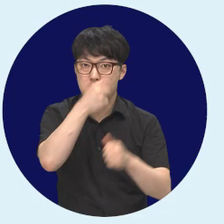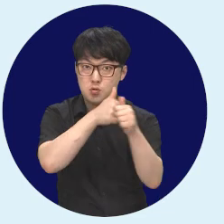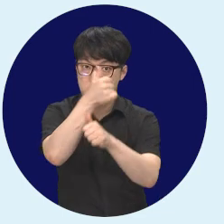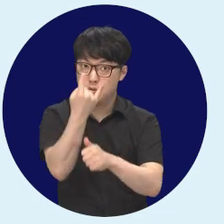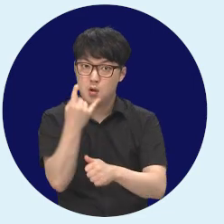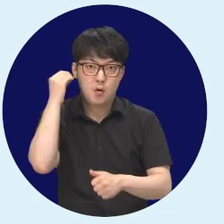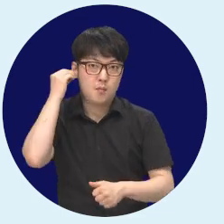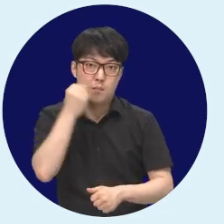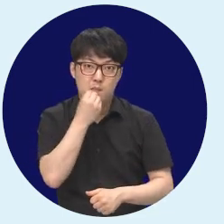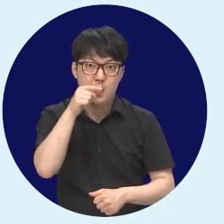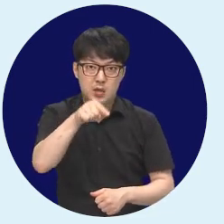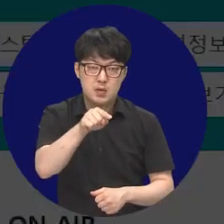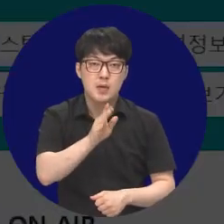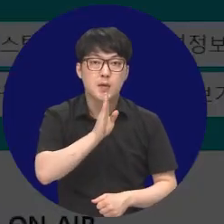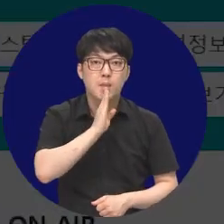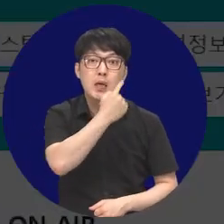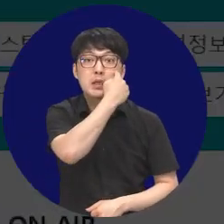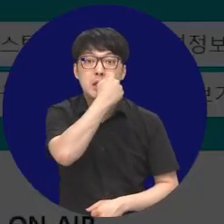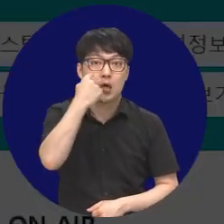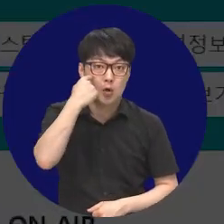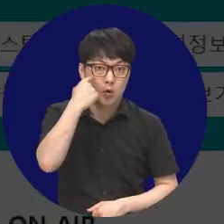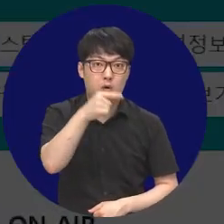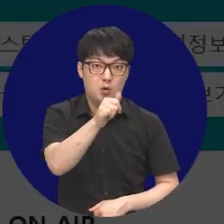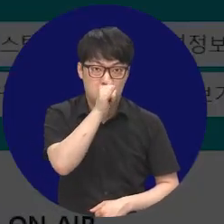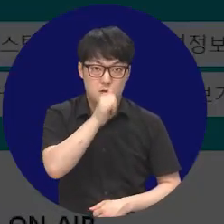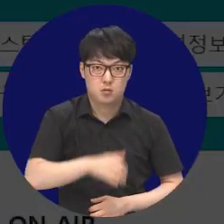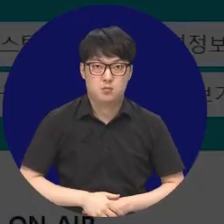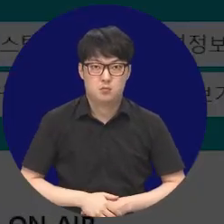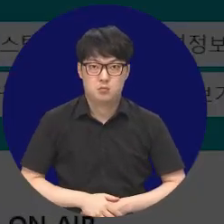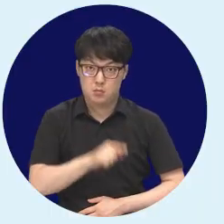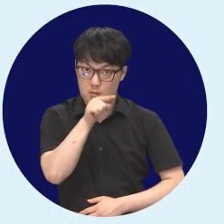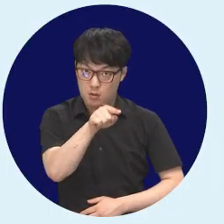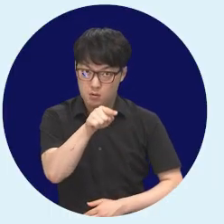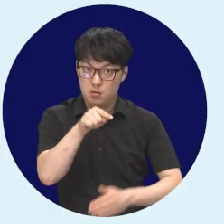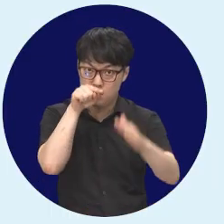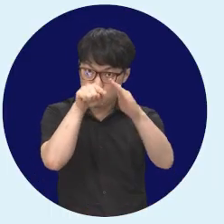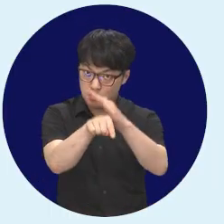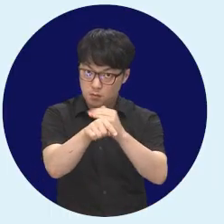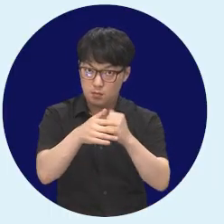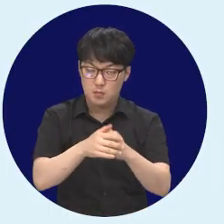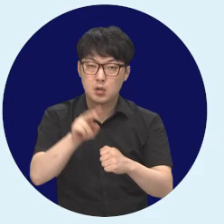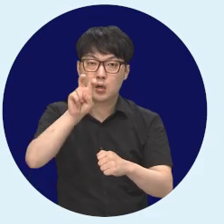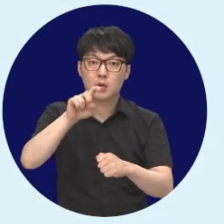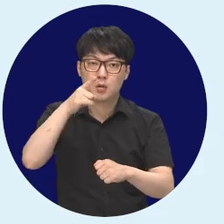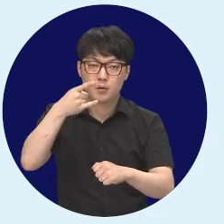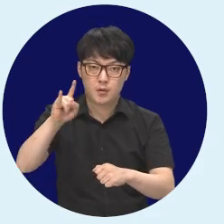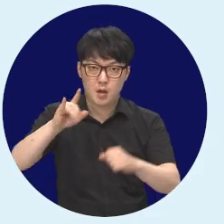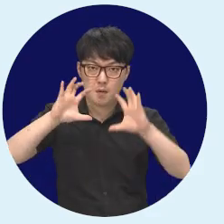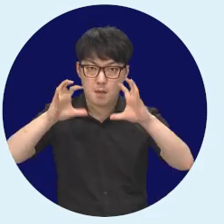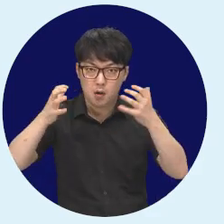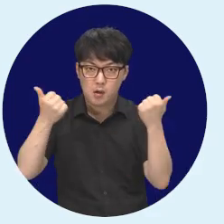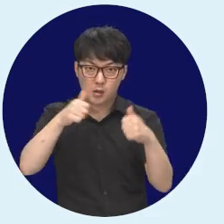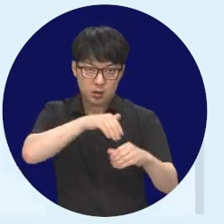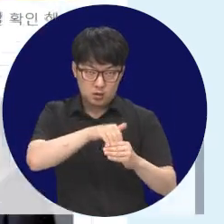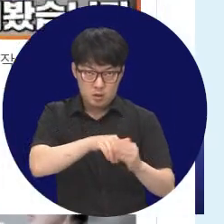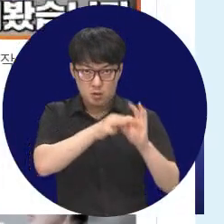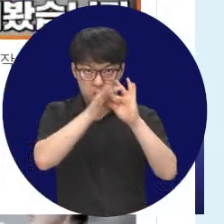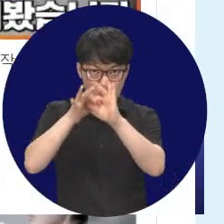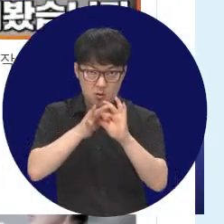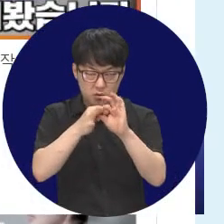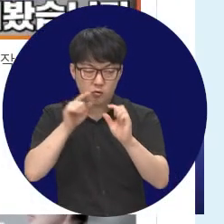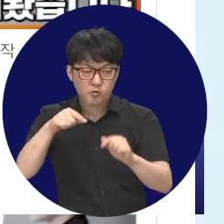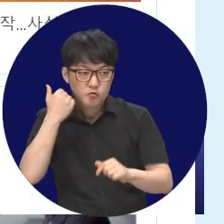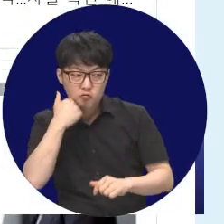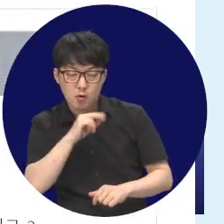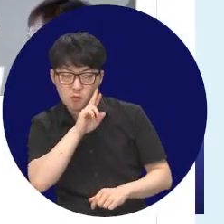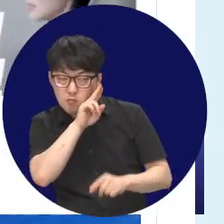중앙선거관리위원회 홈페이지에 마련된 팩트체크 코너입니다. 이 코너에 접속하면 제21대 국회의원 선거와 관련해 일각에서